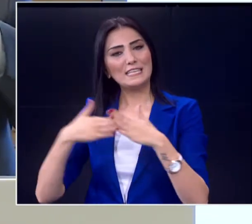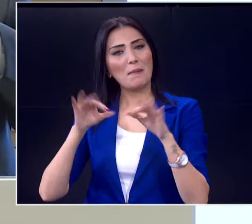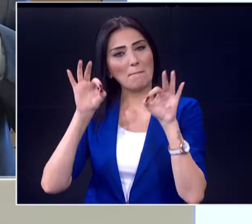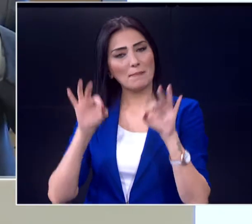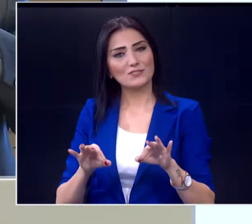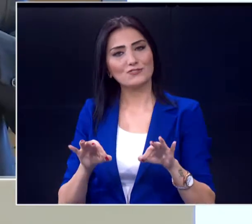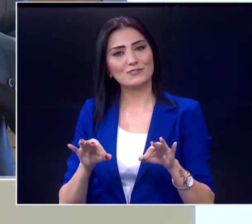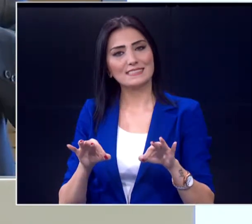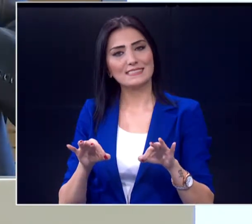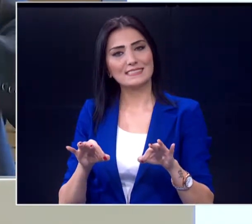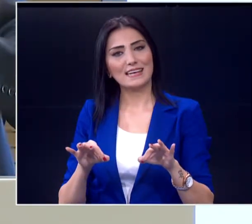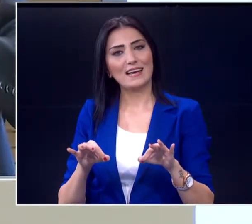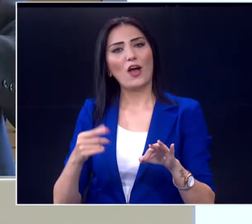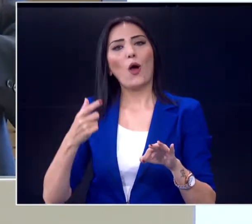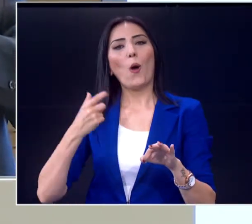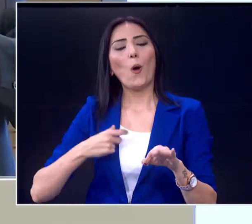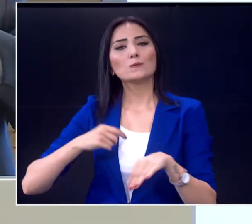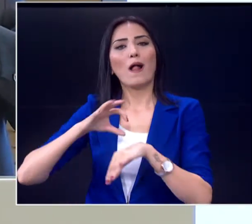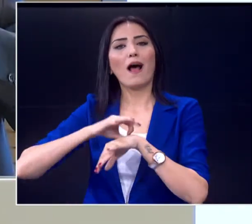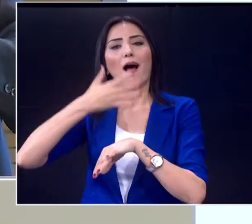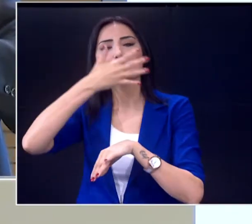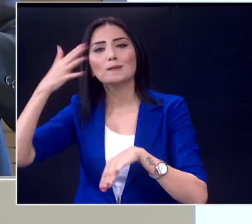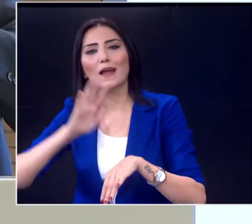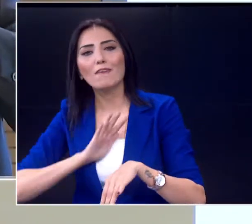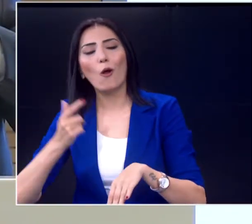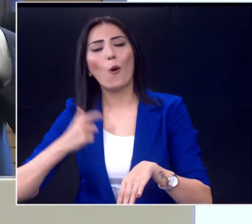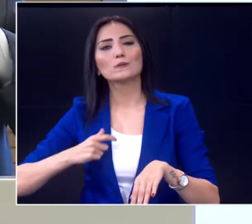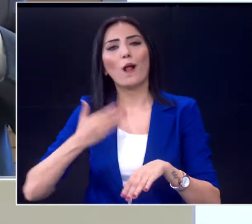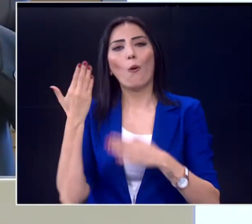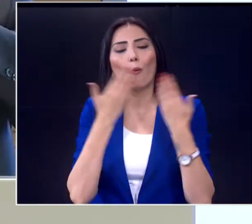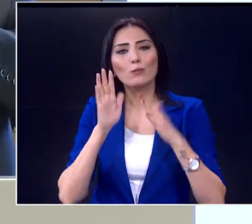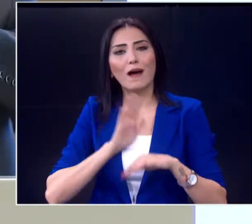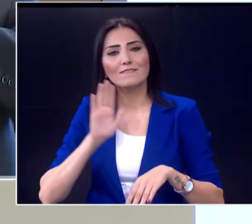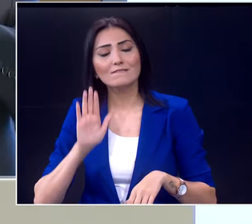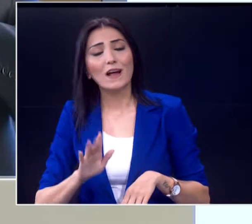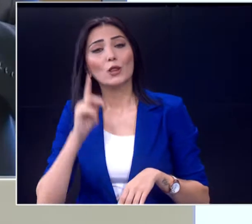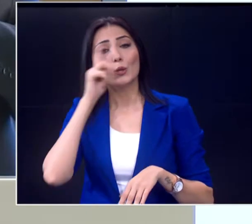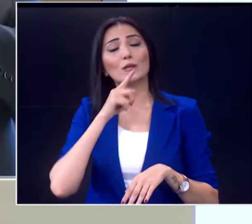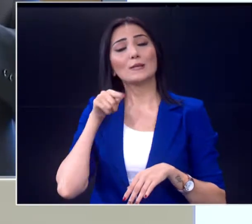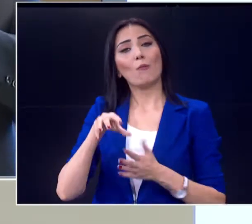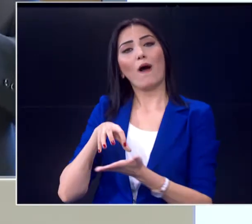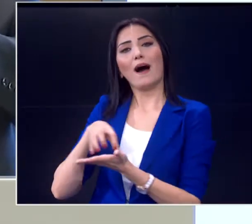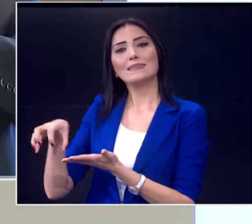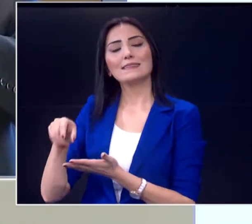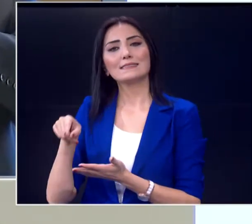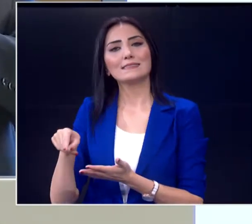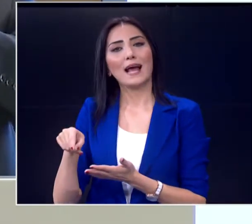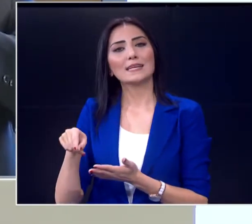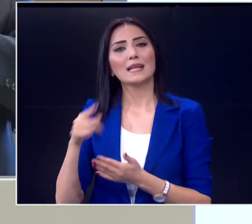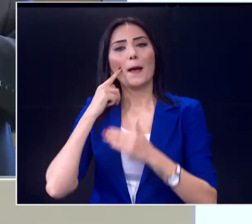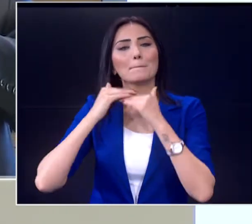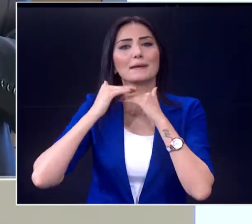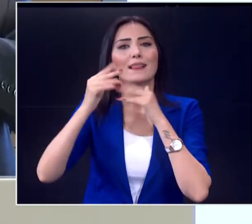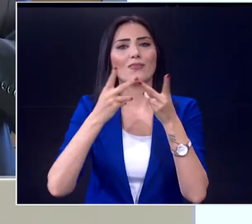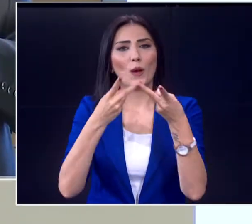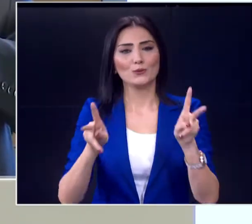başladı. Özel hastaneler var, özel okullar var. Dolayısıyla bu alanlarda millete